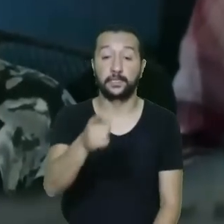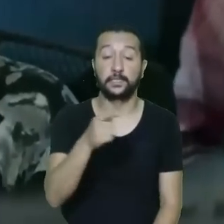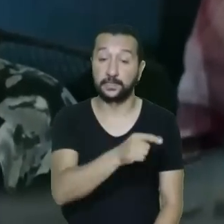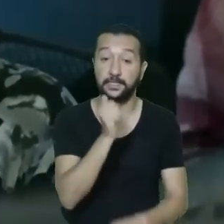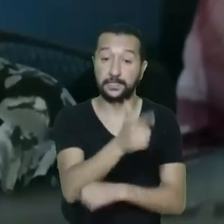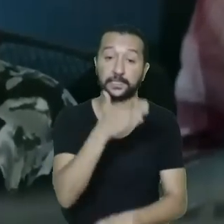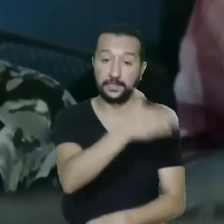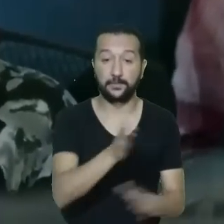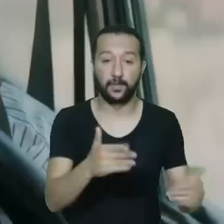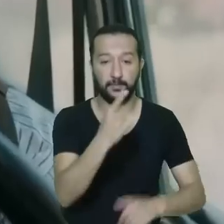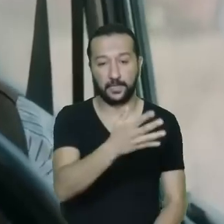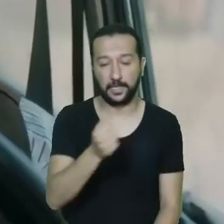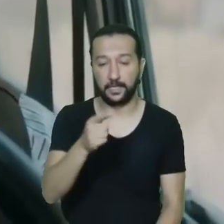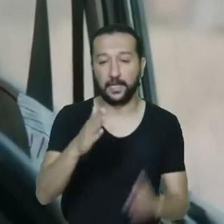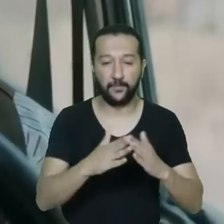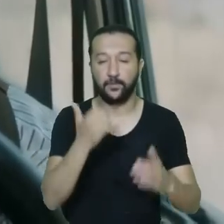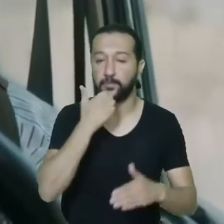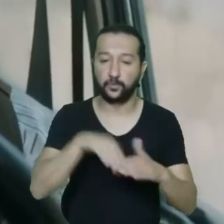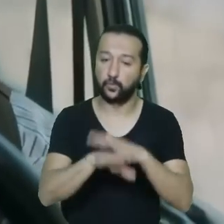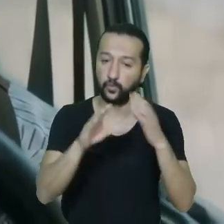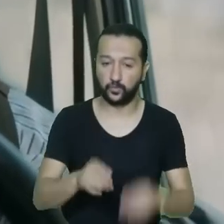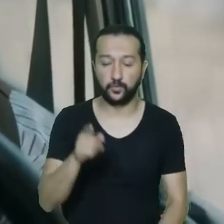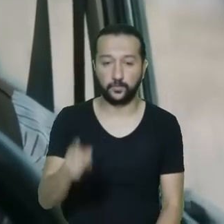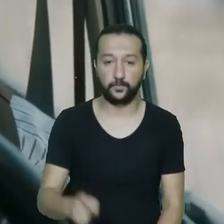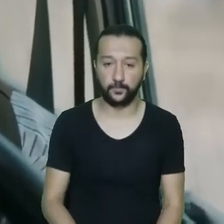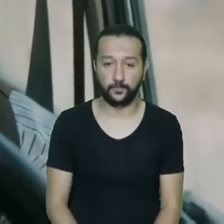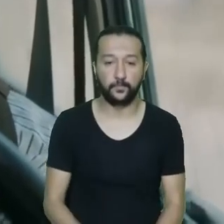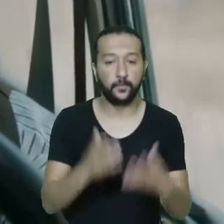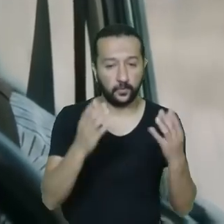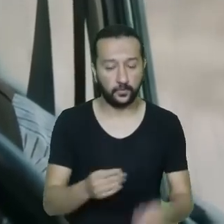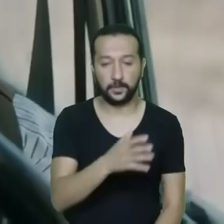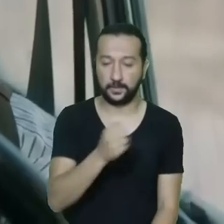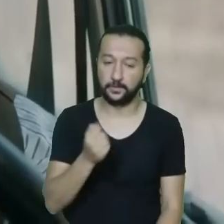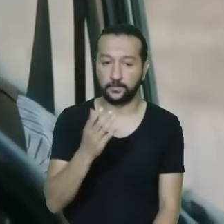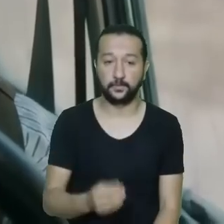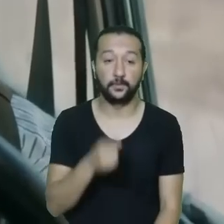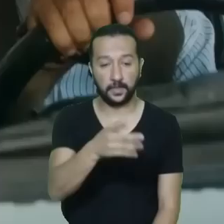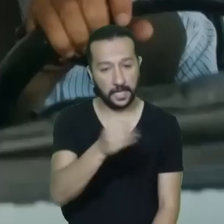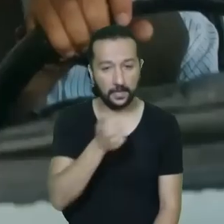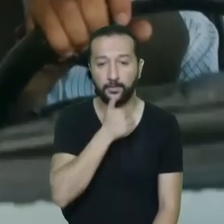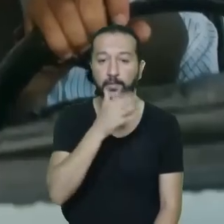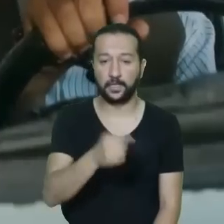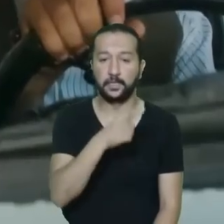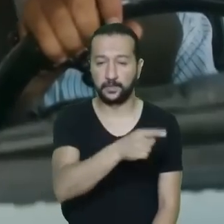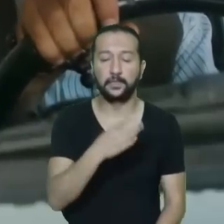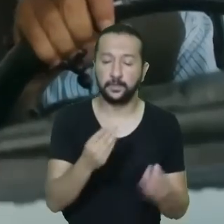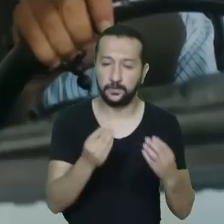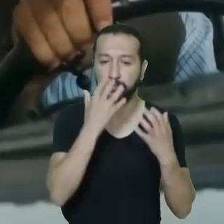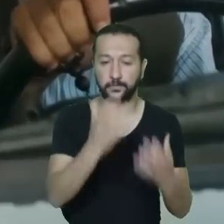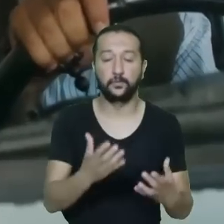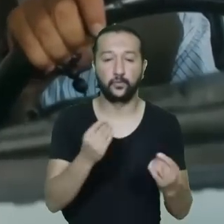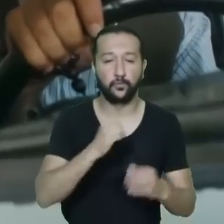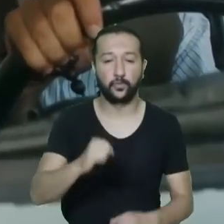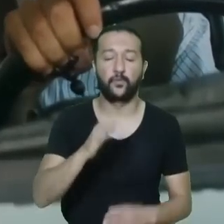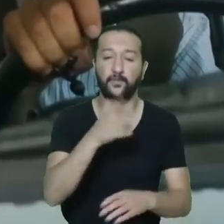ilçeye gidersen bir paket alıver. Evde kenarda bulunsun. Olu alırız. Al baba al. Kesin kakası bol olacak bu